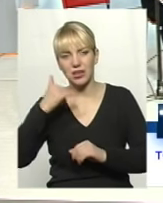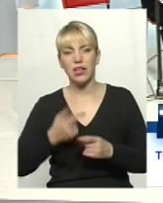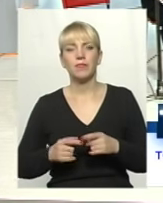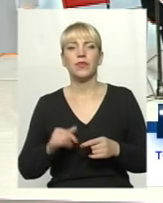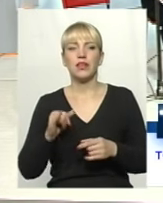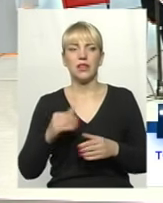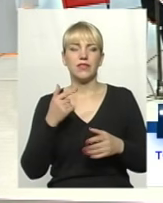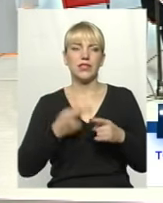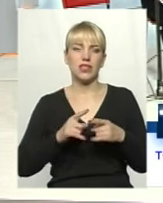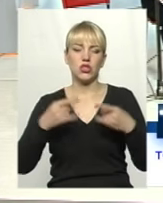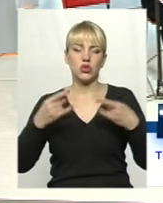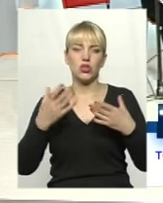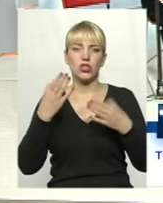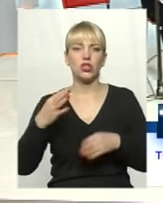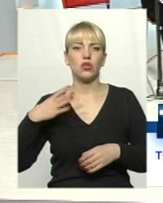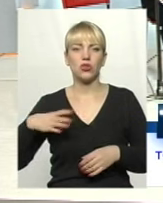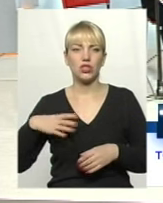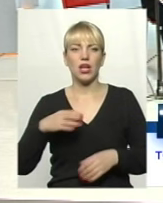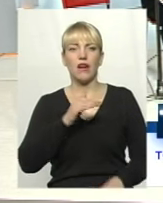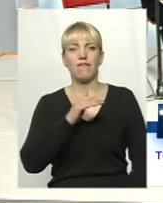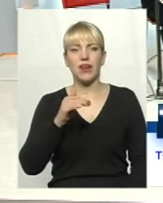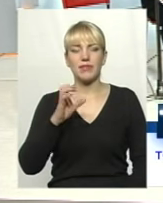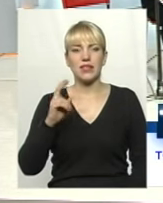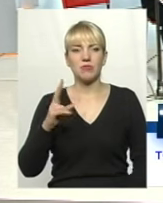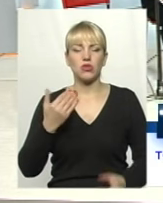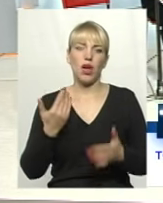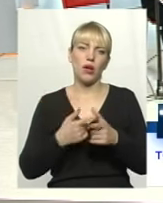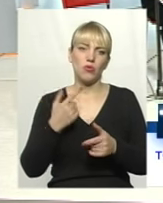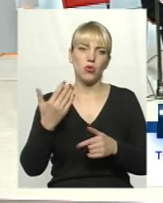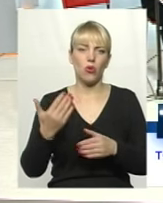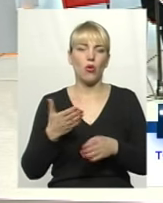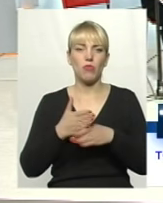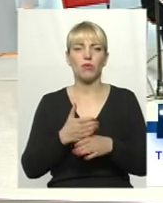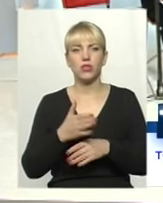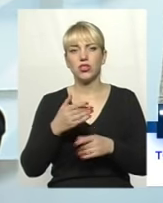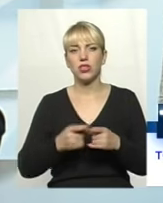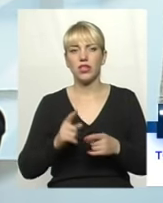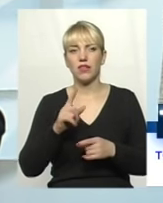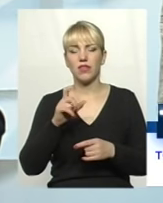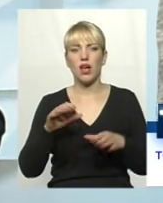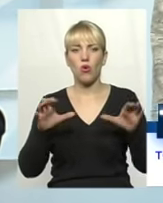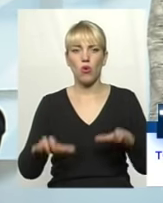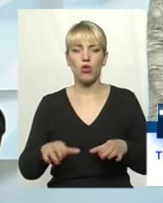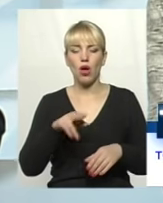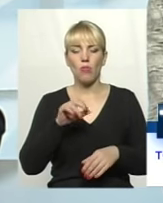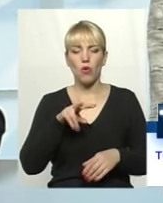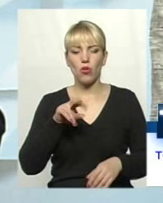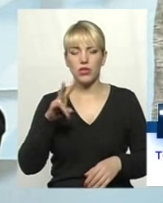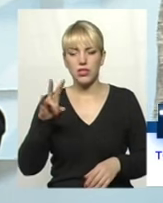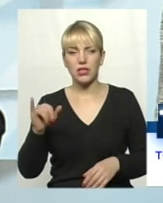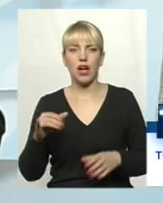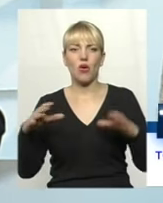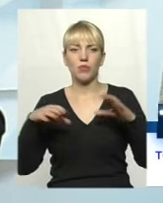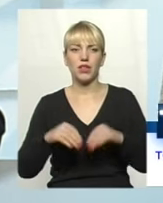61 90 60. У цій студії ще очікуємо на Франца Скримського або ж його помічників, на голову Полонської міської об'єднаної